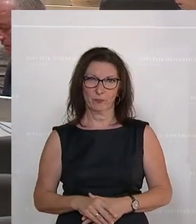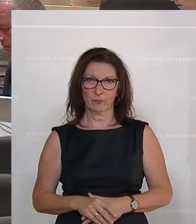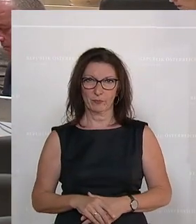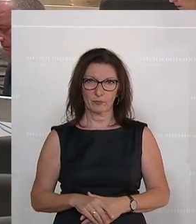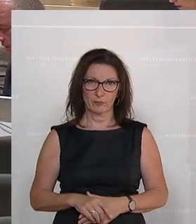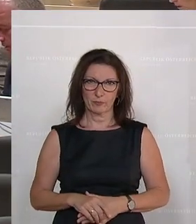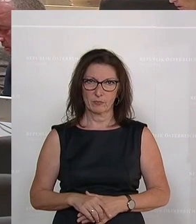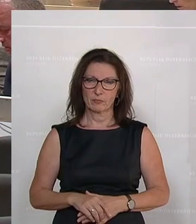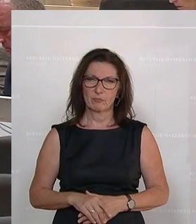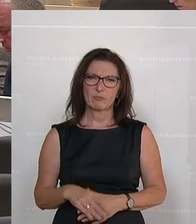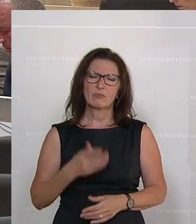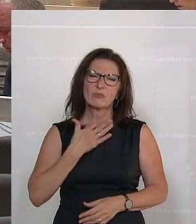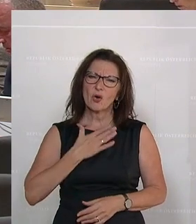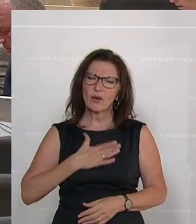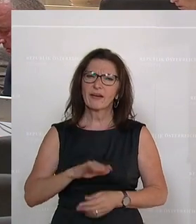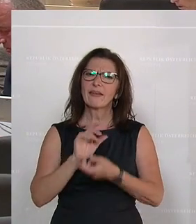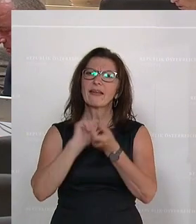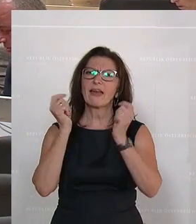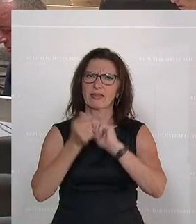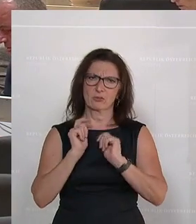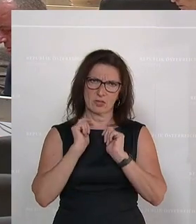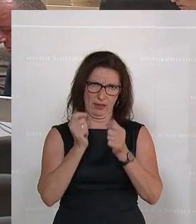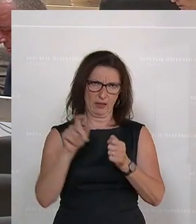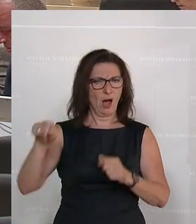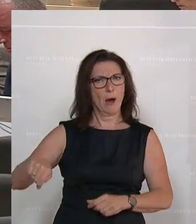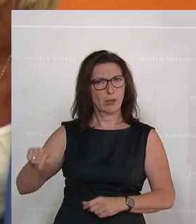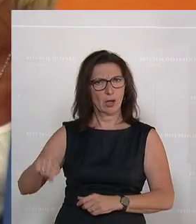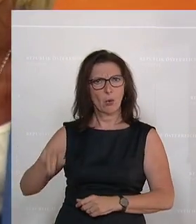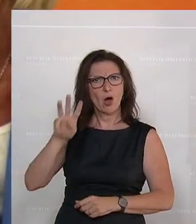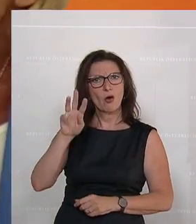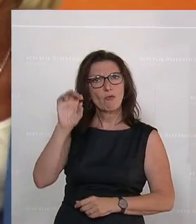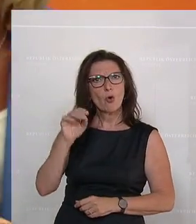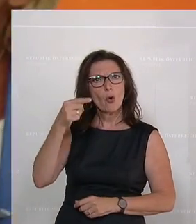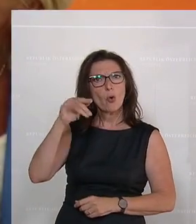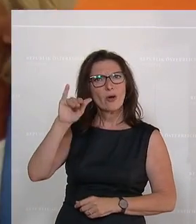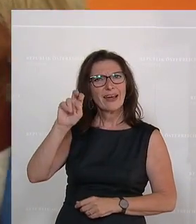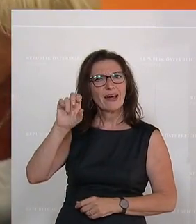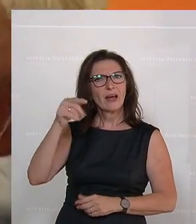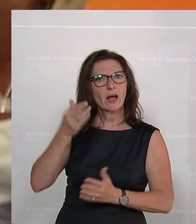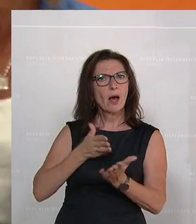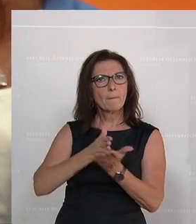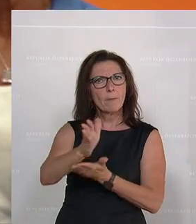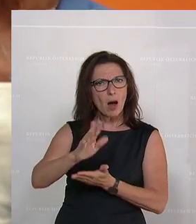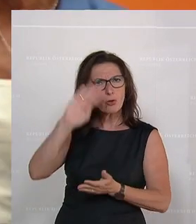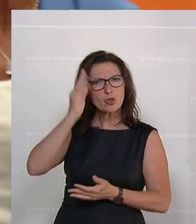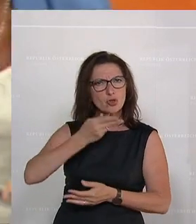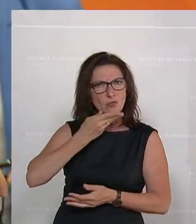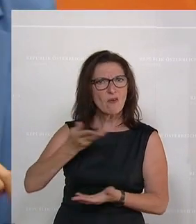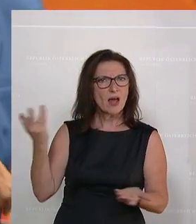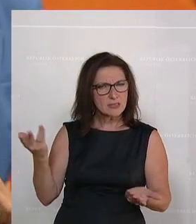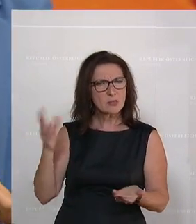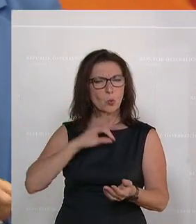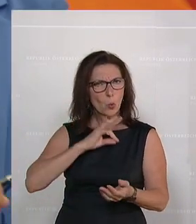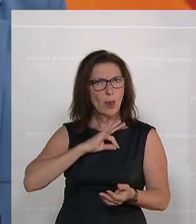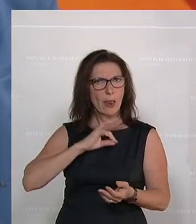möchte ich noch den ablehnungsantrag der abgeordneten birgit maurer kabellos 3 jakob schwarzen kollegen pflegen einbringen